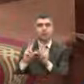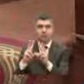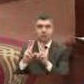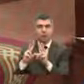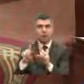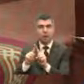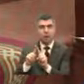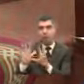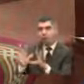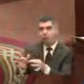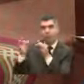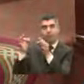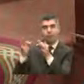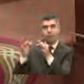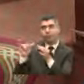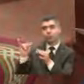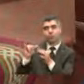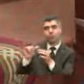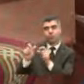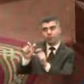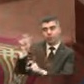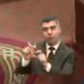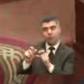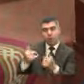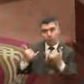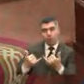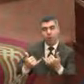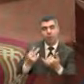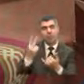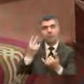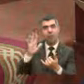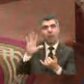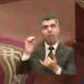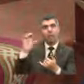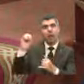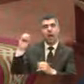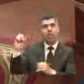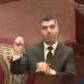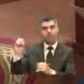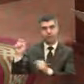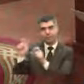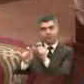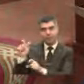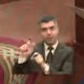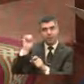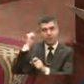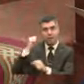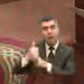لاستقطاب الخريجين، كاين اليوم 250 الف خريج من الجامعات من التكوين المهني